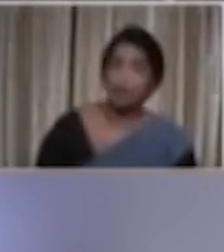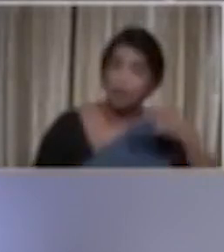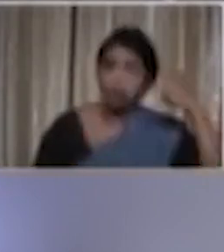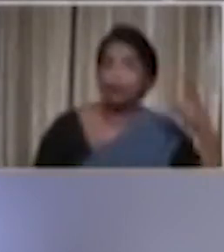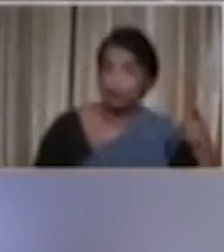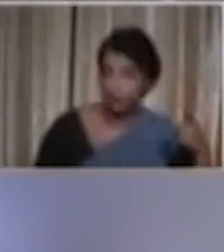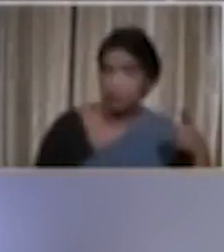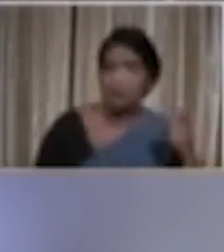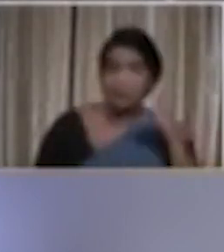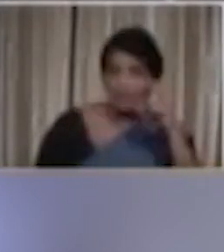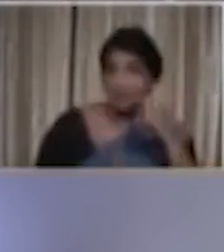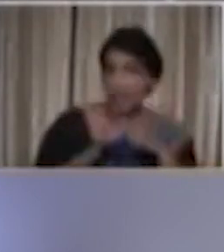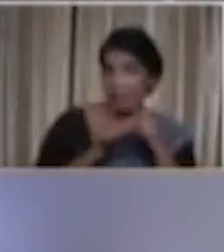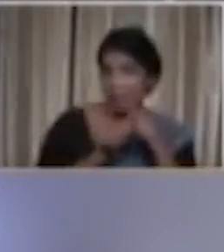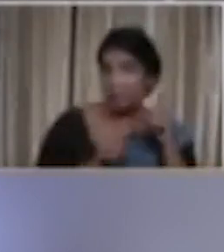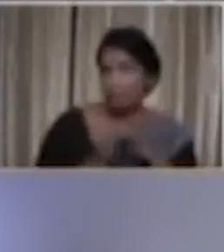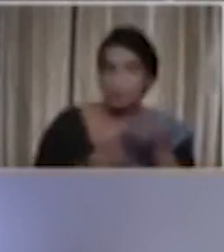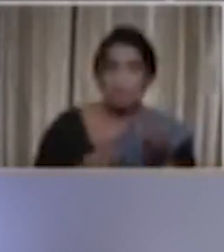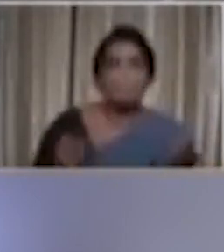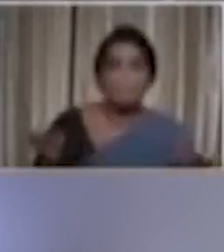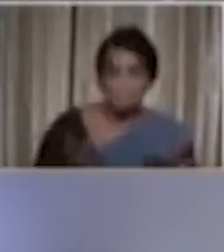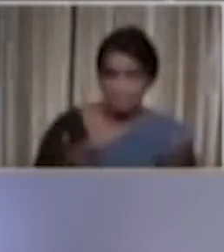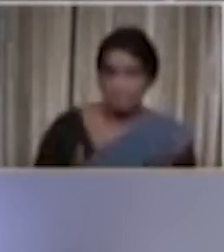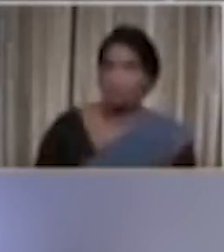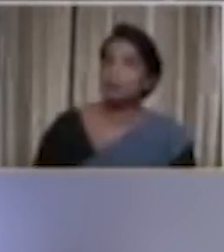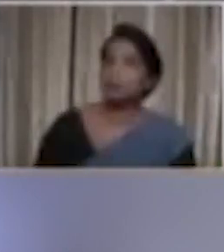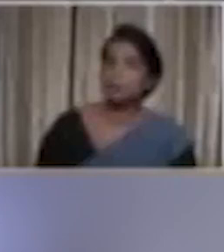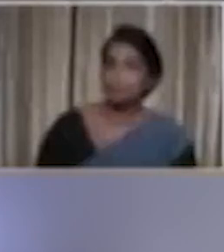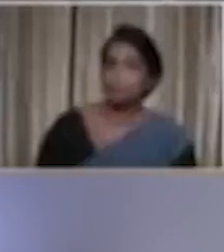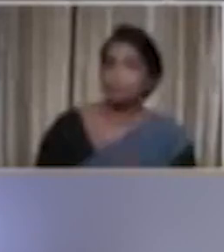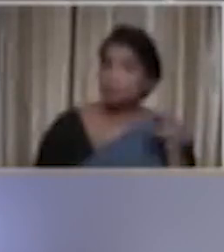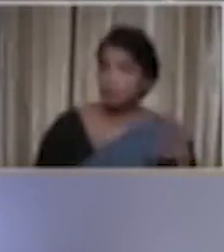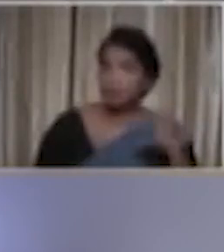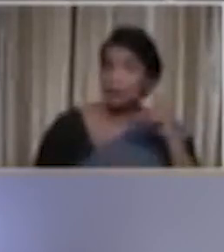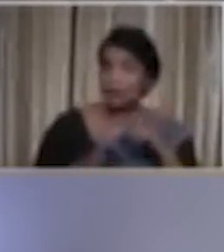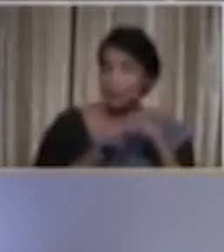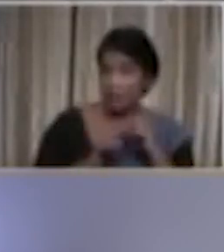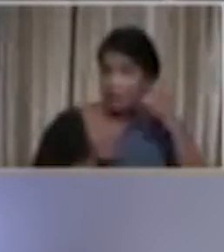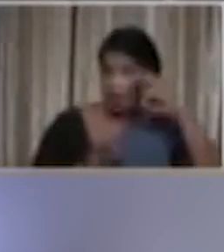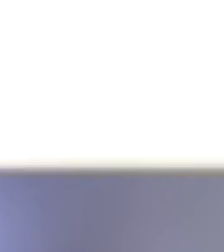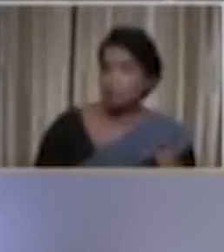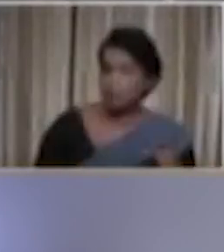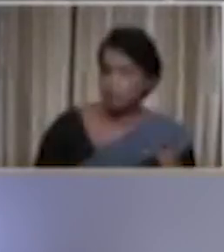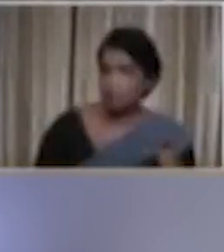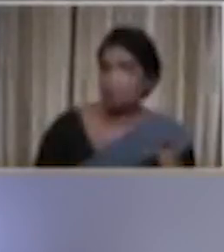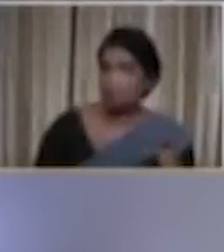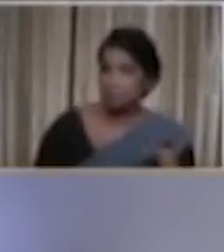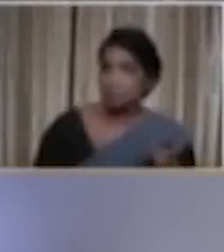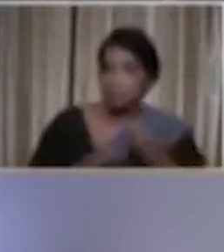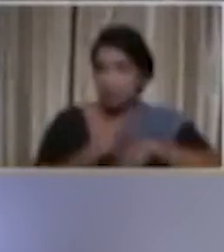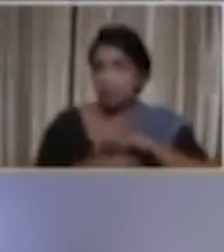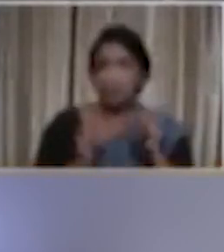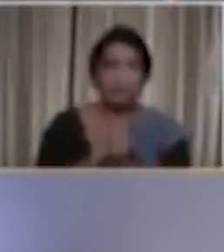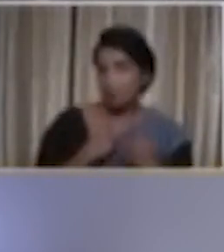CB එක දැන් විශාල පාඩුවක දුවන්නේ. ඉතින් මේ CB එක ලබන අලාභය රීස්ට්‍රක්චර්